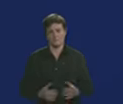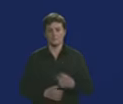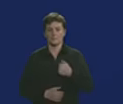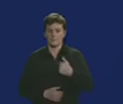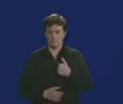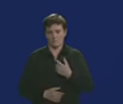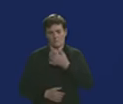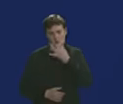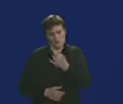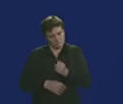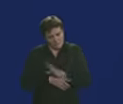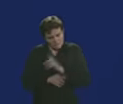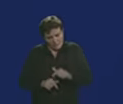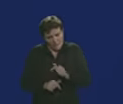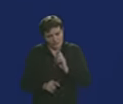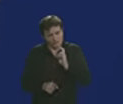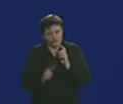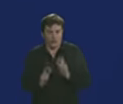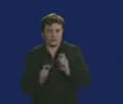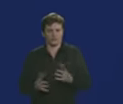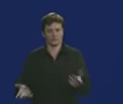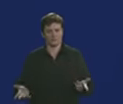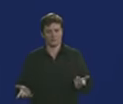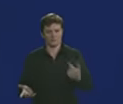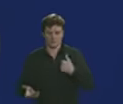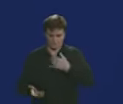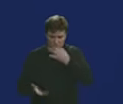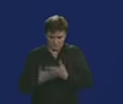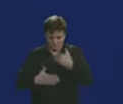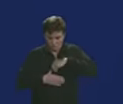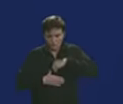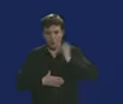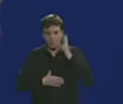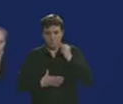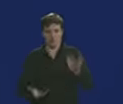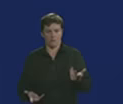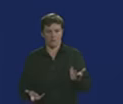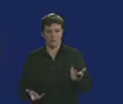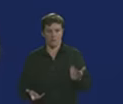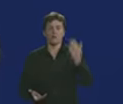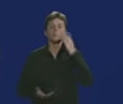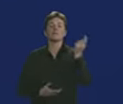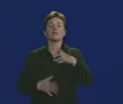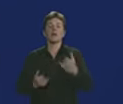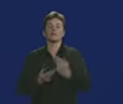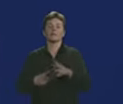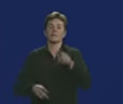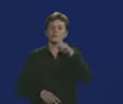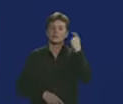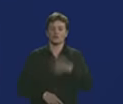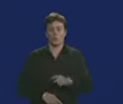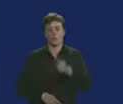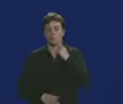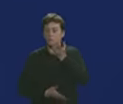d'avoir gardé ses sentiments. Je revendique cette part d'humanité. Lorsque je viens à Dijon parler,